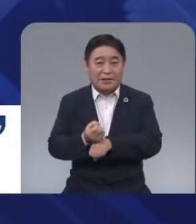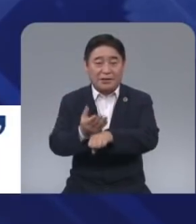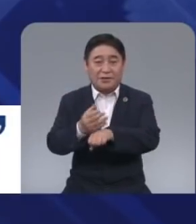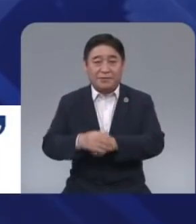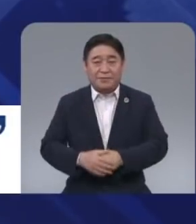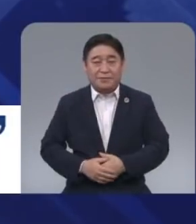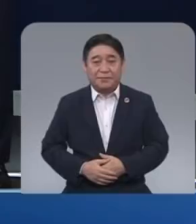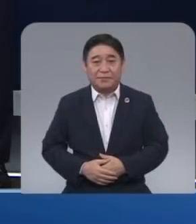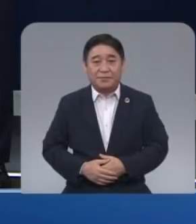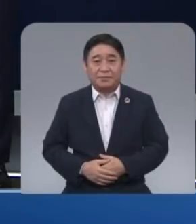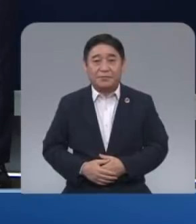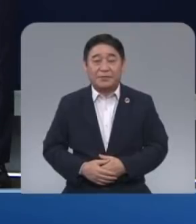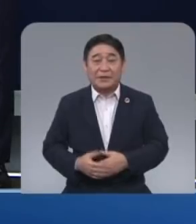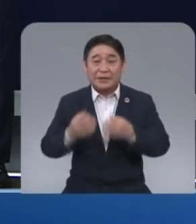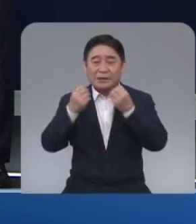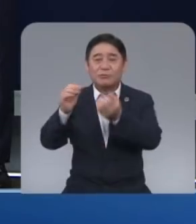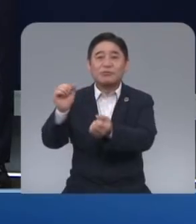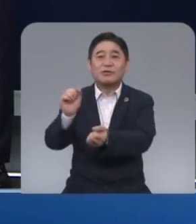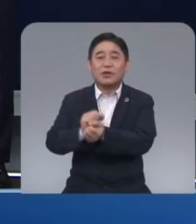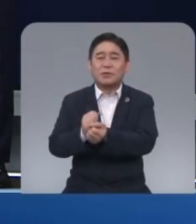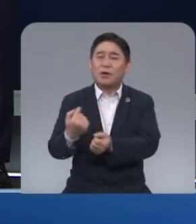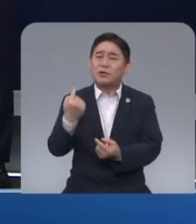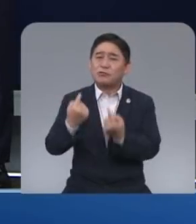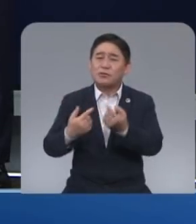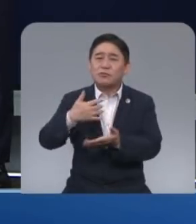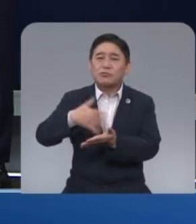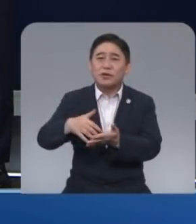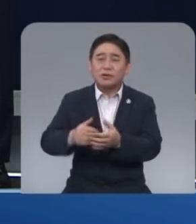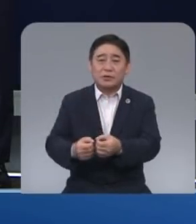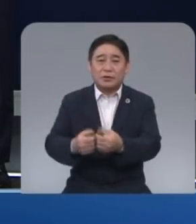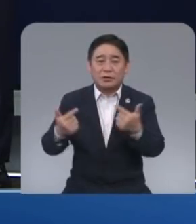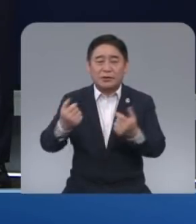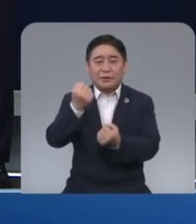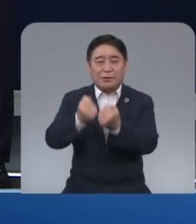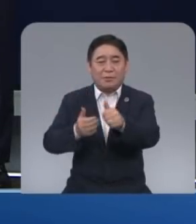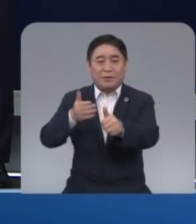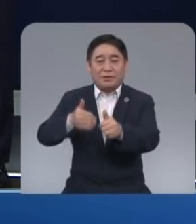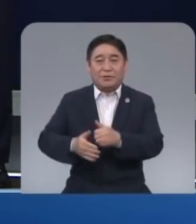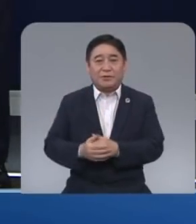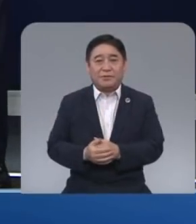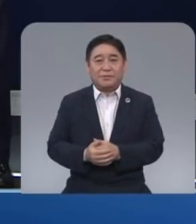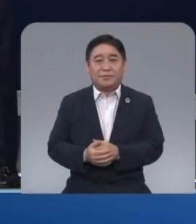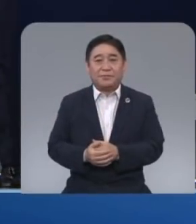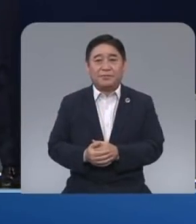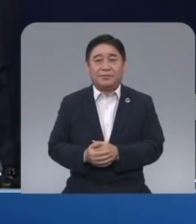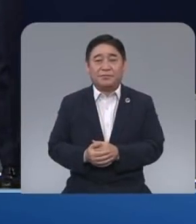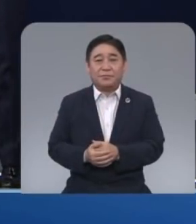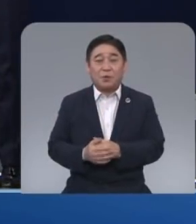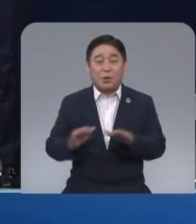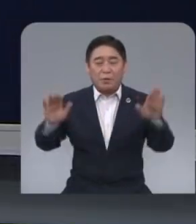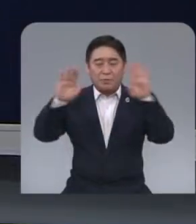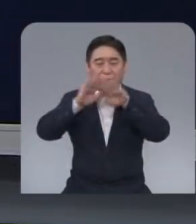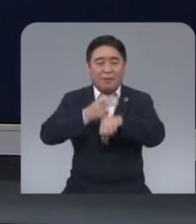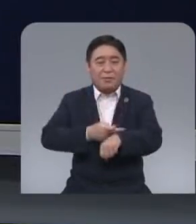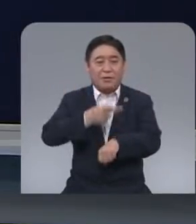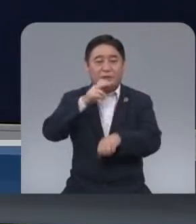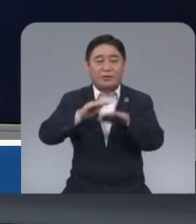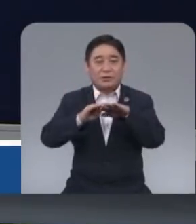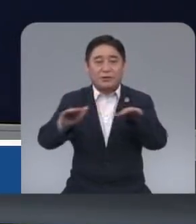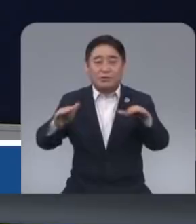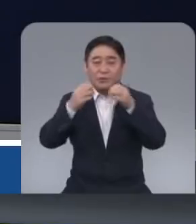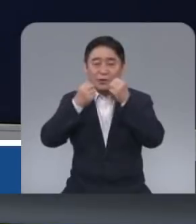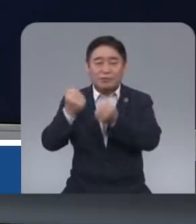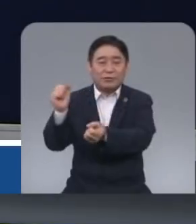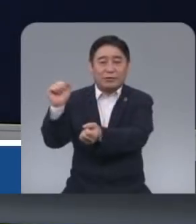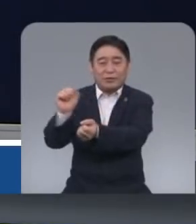들어보겠습니다. 자, 이호준 기자, 신규 확진자 어제보다 얼마나 늘었는지 다시 한번 좀 설명해 주십시오. 네, 오늘 0시 기준 코로나19 신규